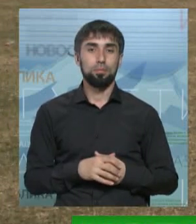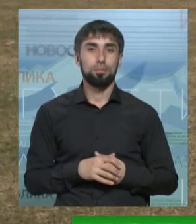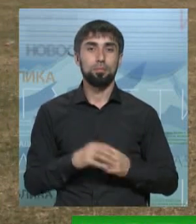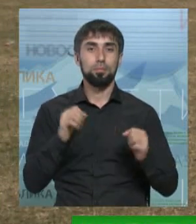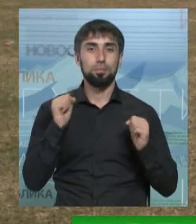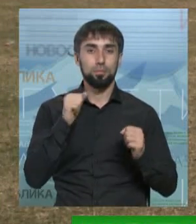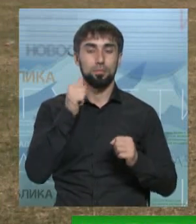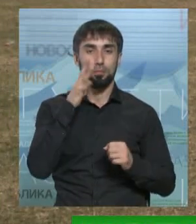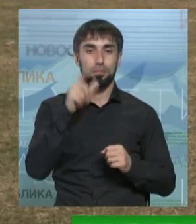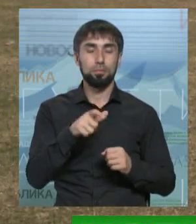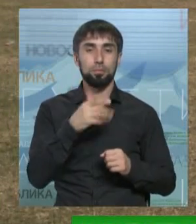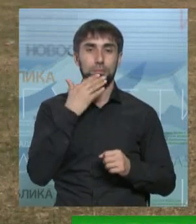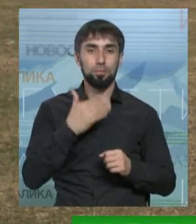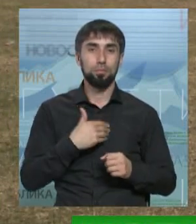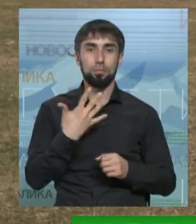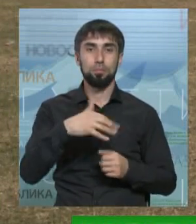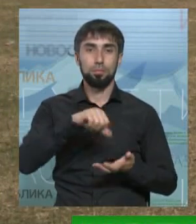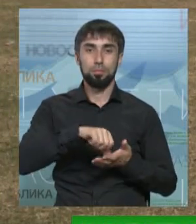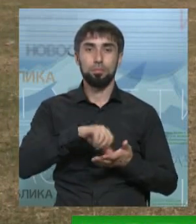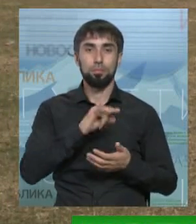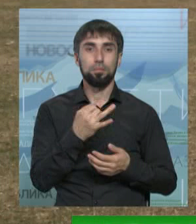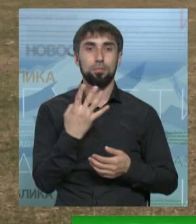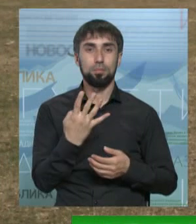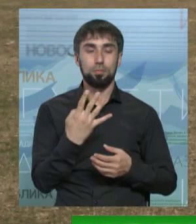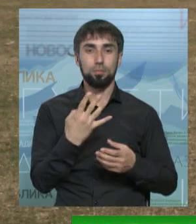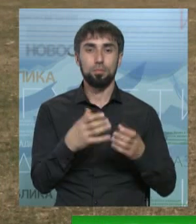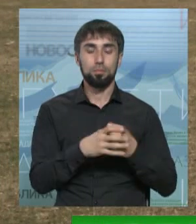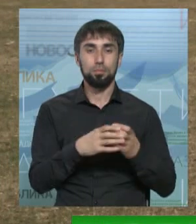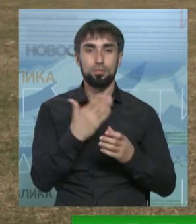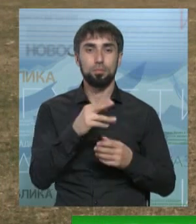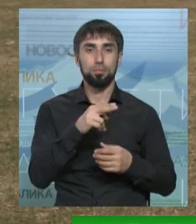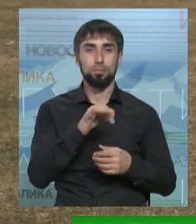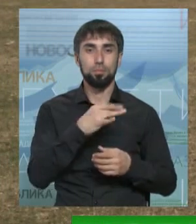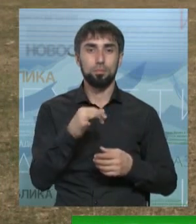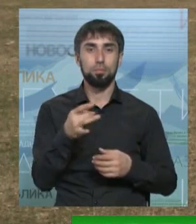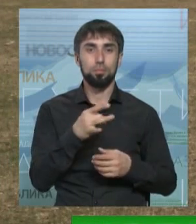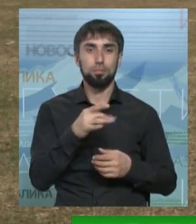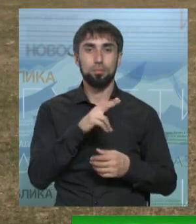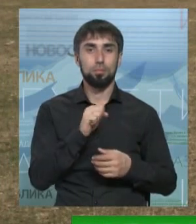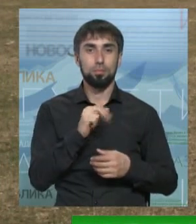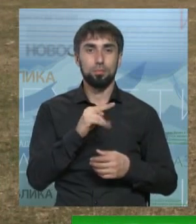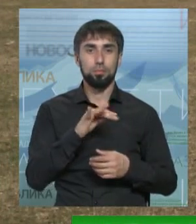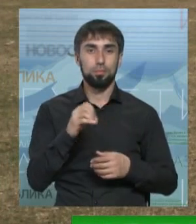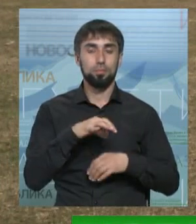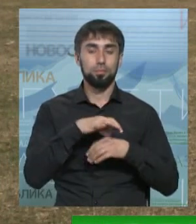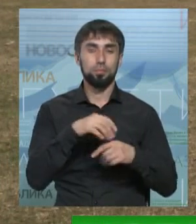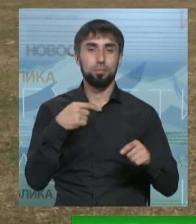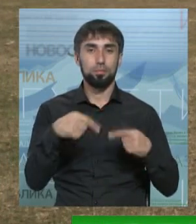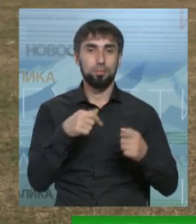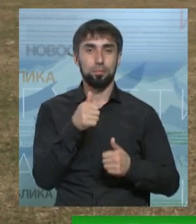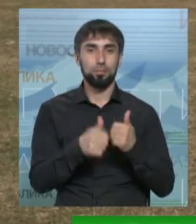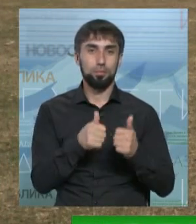спорт, который любит 50 участников и 4 команды из пригородного района. Впервые в сельском поселении Дачное проводит футбольный